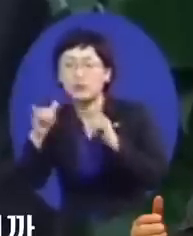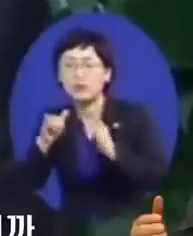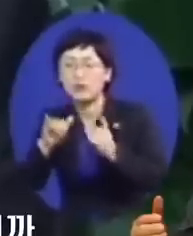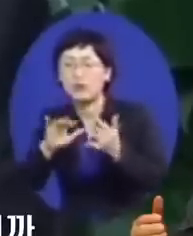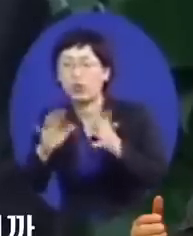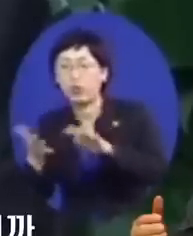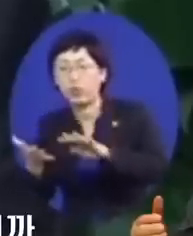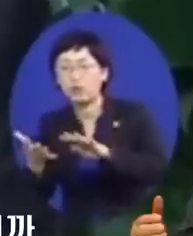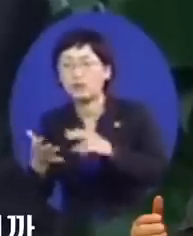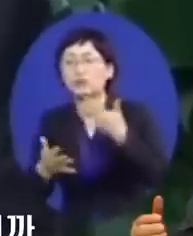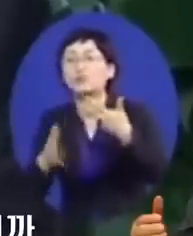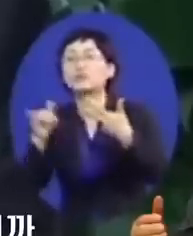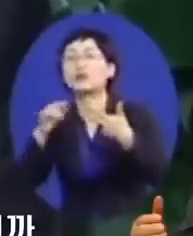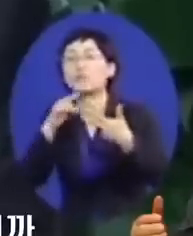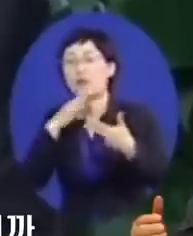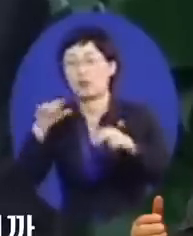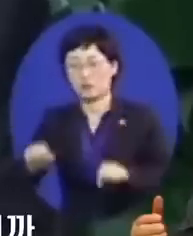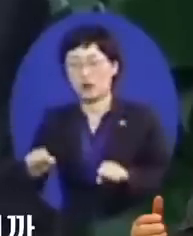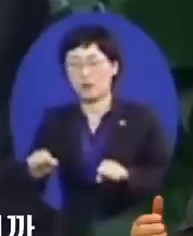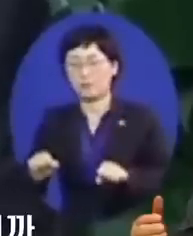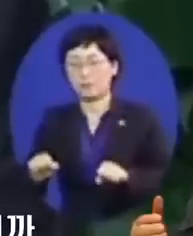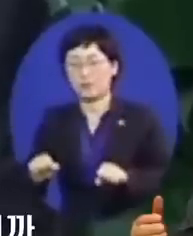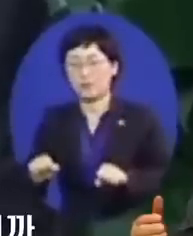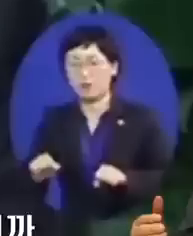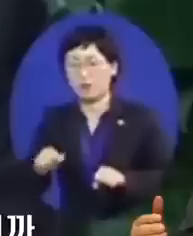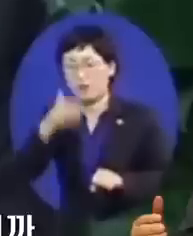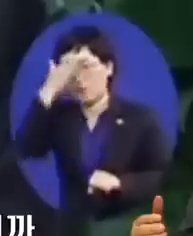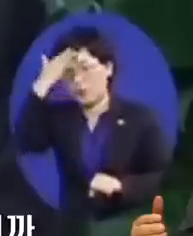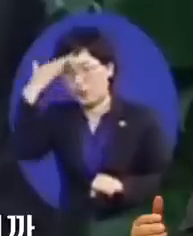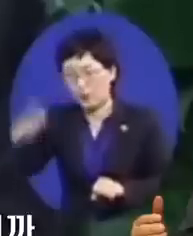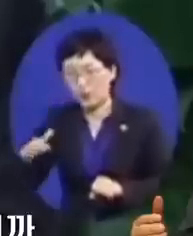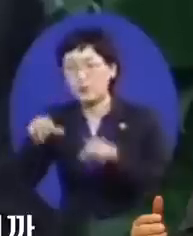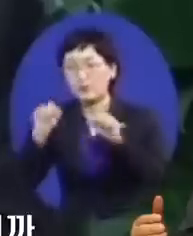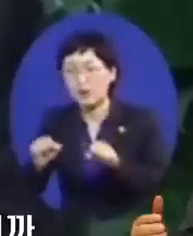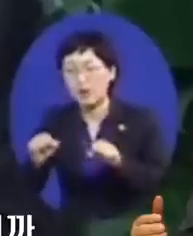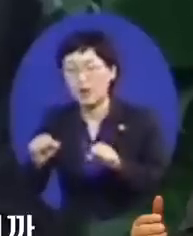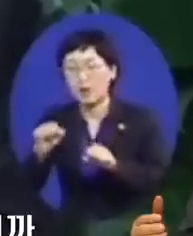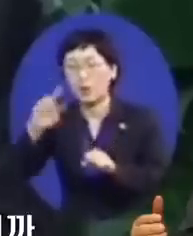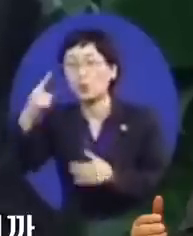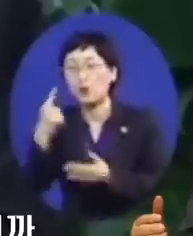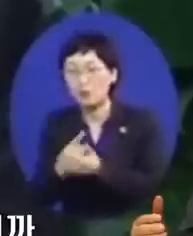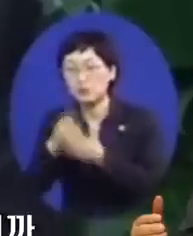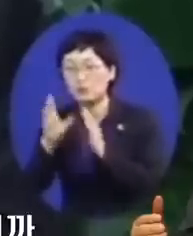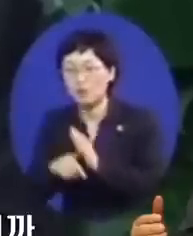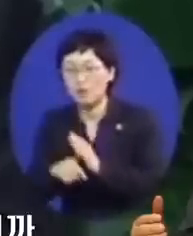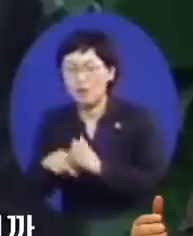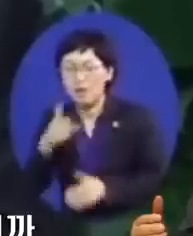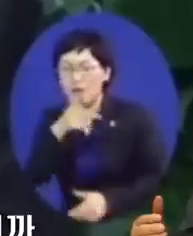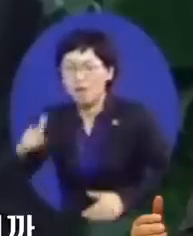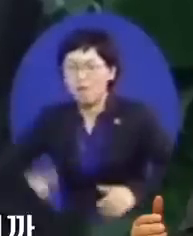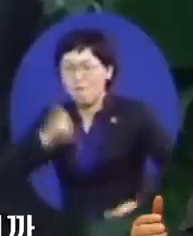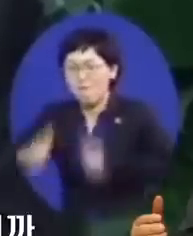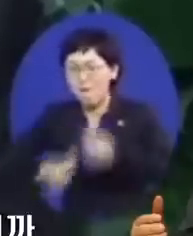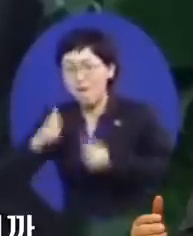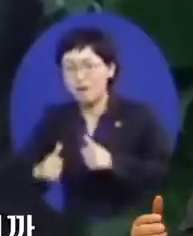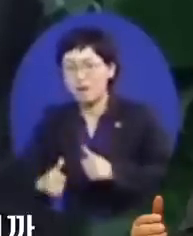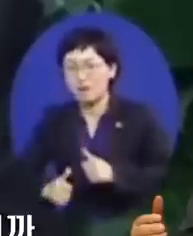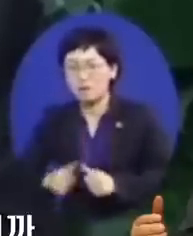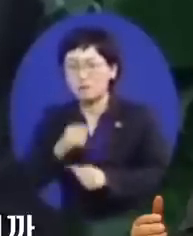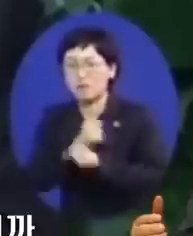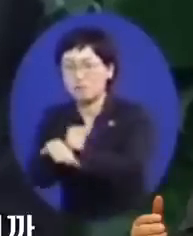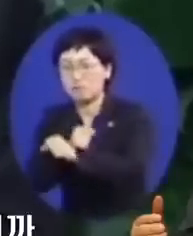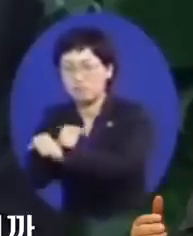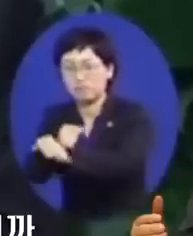남았습니다. 구사열생으로 후퇴해서 본부에 오니까 본부에서 크게 화를 내서 전부 체포하여